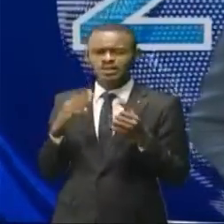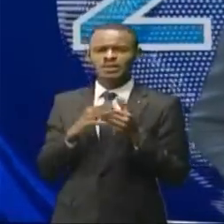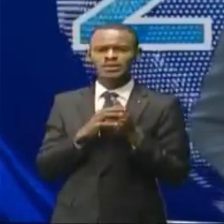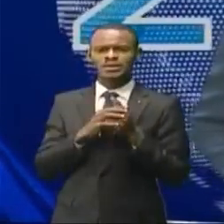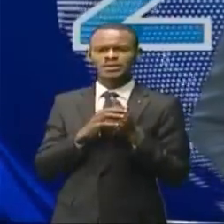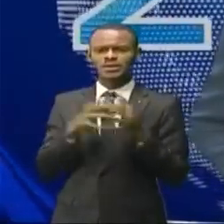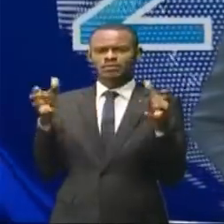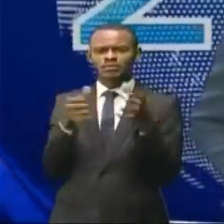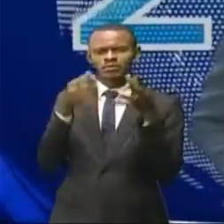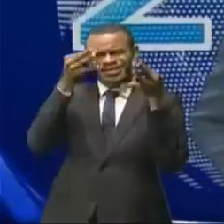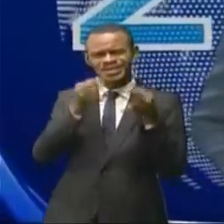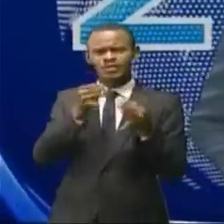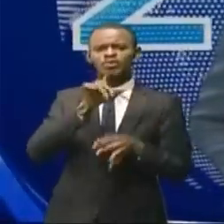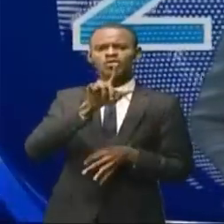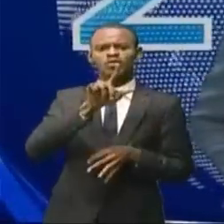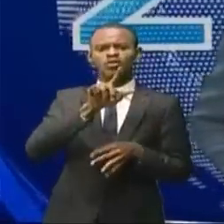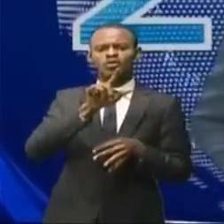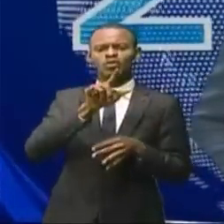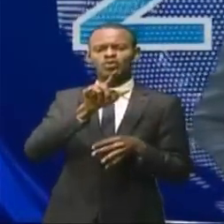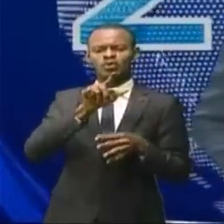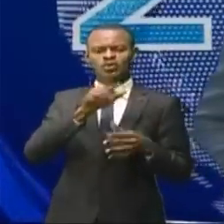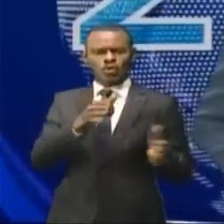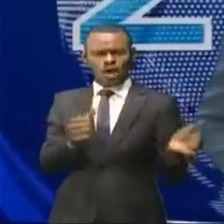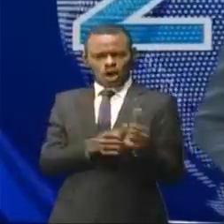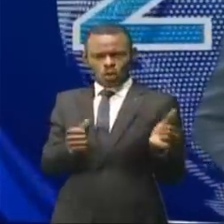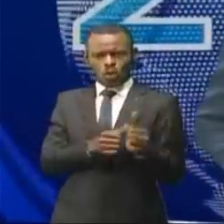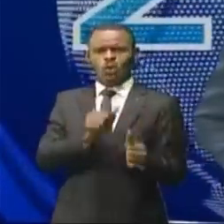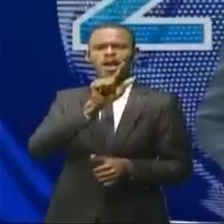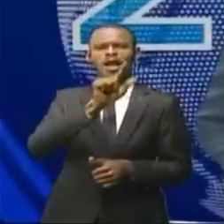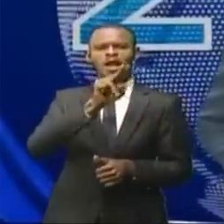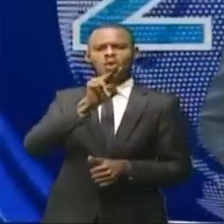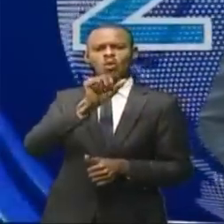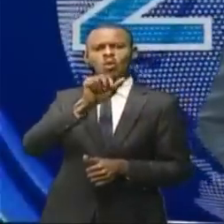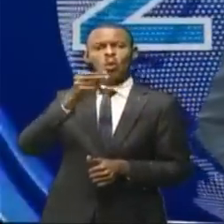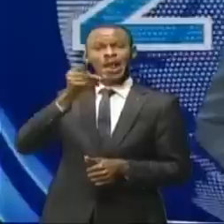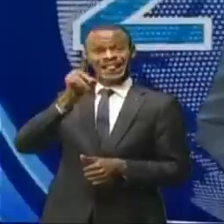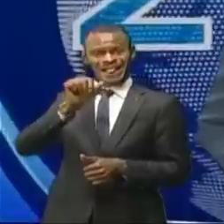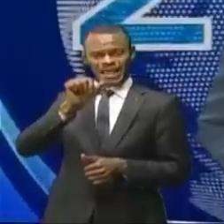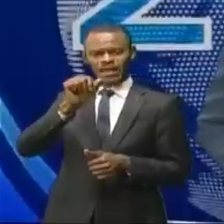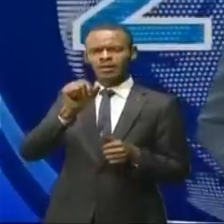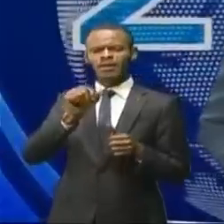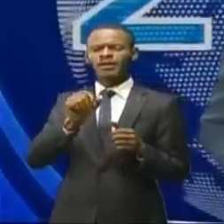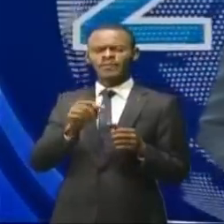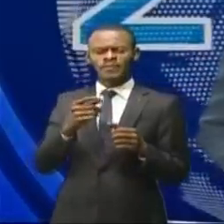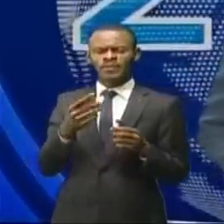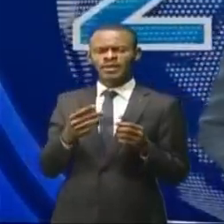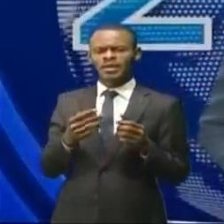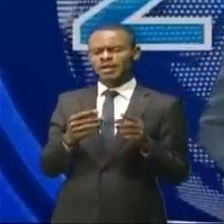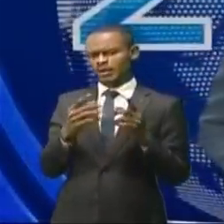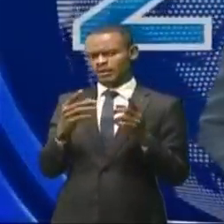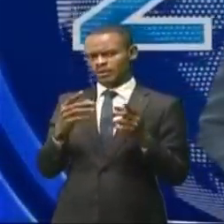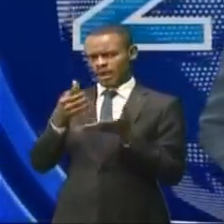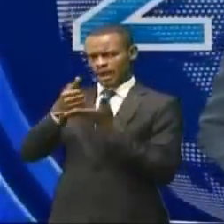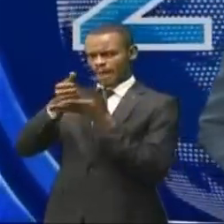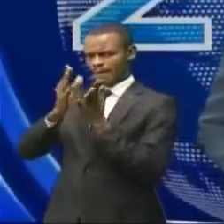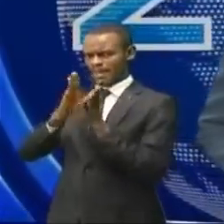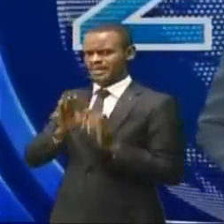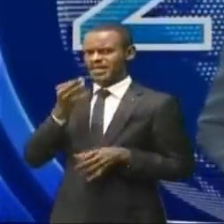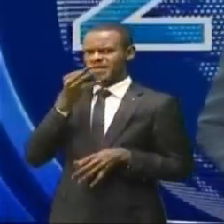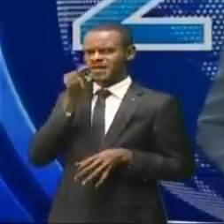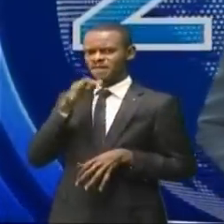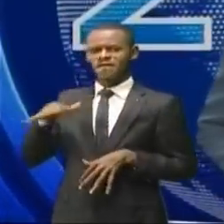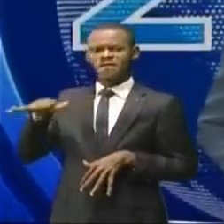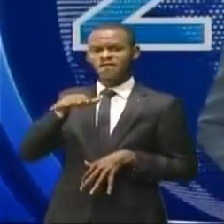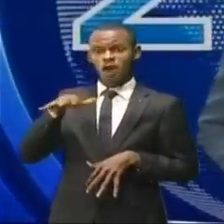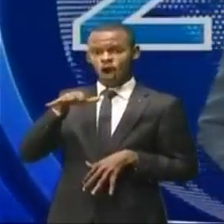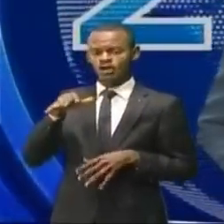Est du pays Bruno Aubert ambassadeur de France à crédité en République démocratique du Congo la dit à Jean-Pierre Bemba vice promet ministre